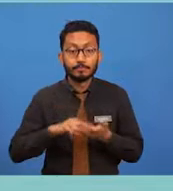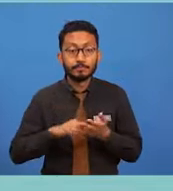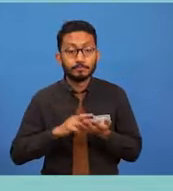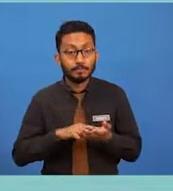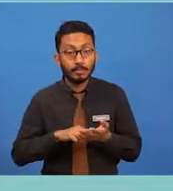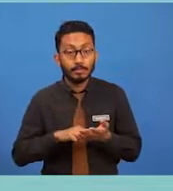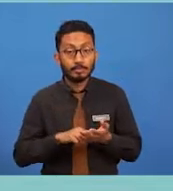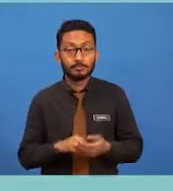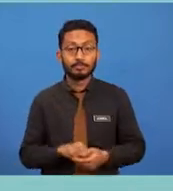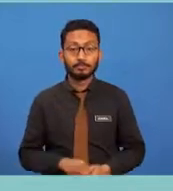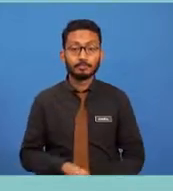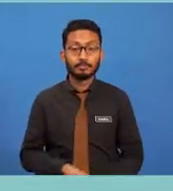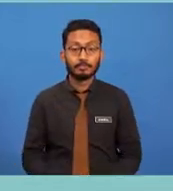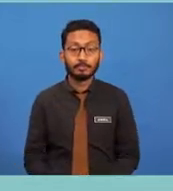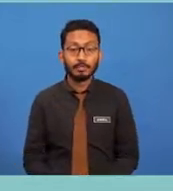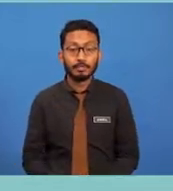alkali.